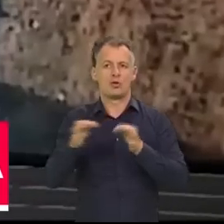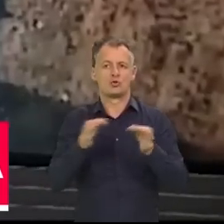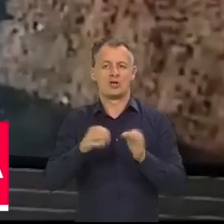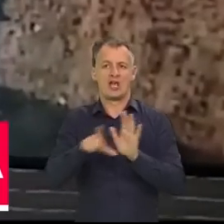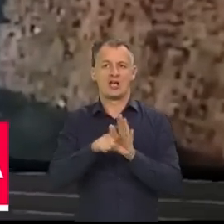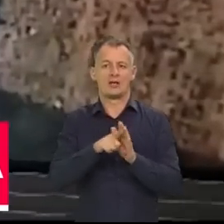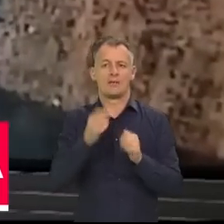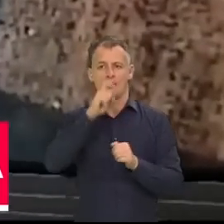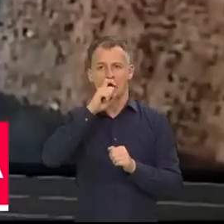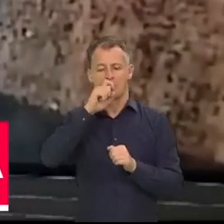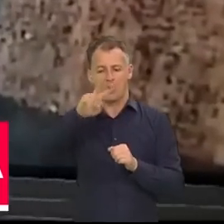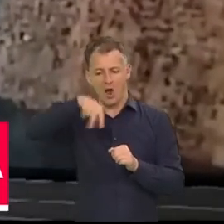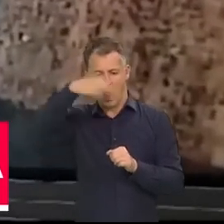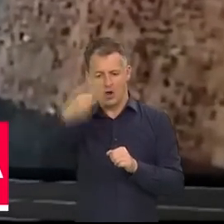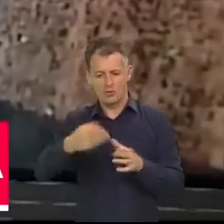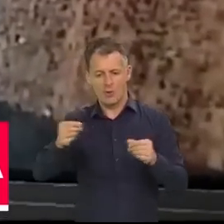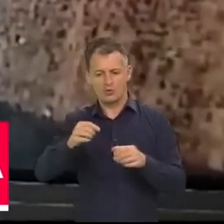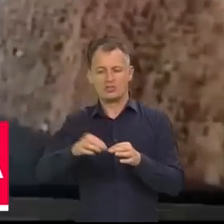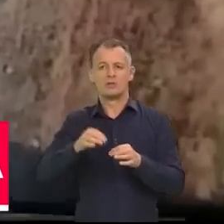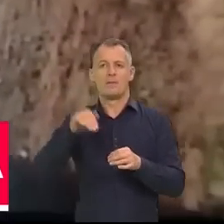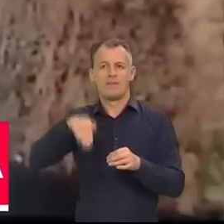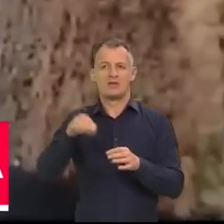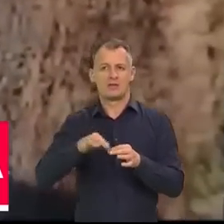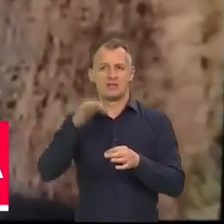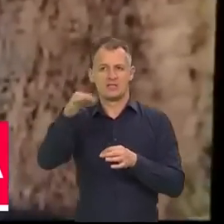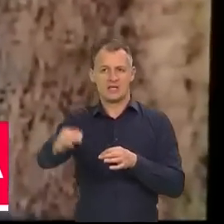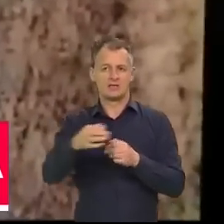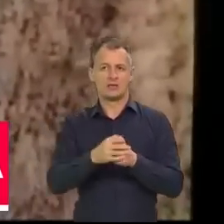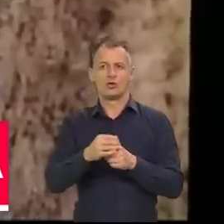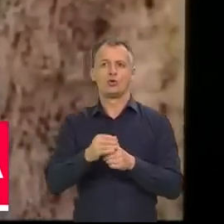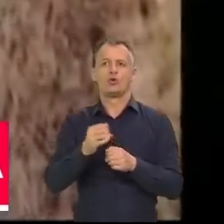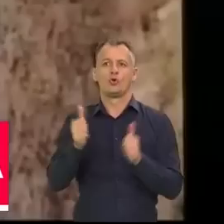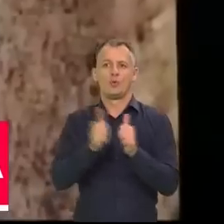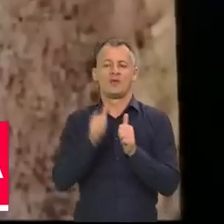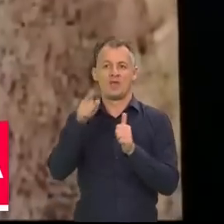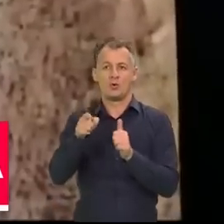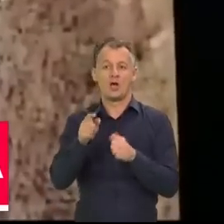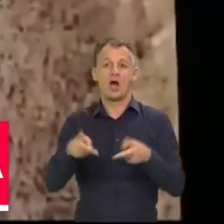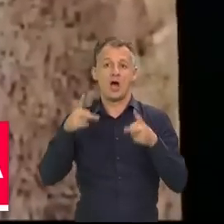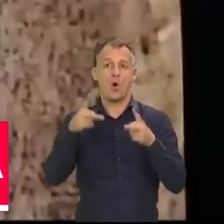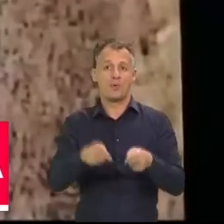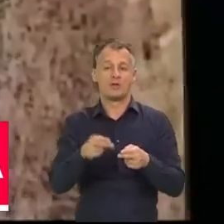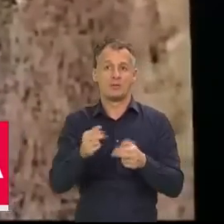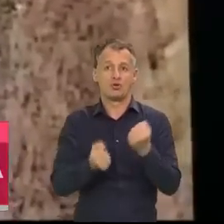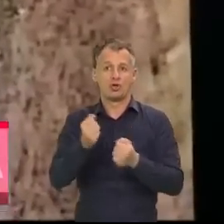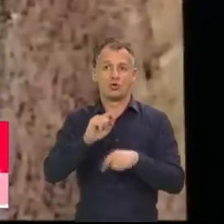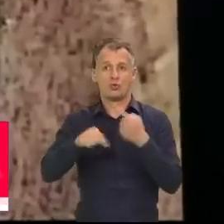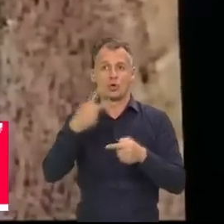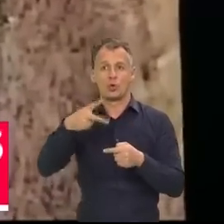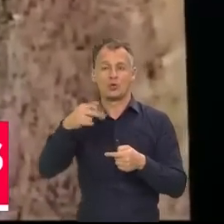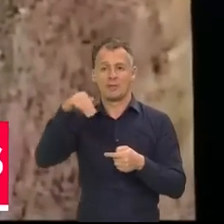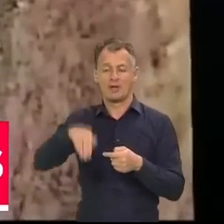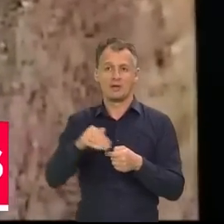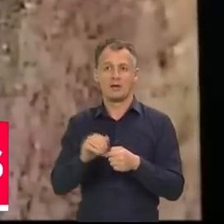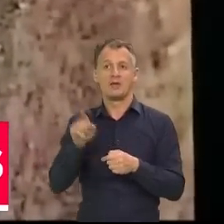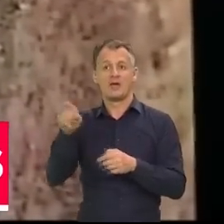s-a rostogolit 10 de metri pe șosea și s-a oprit pe banda de urgență. Iubita s-a reușit să oprească mașina abia după 200 de metri. Ea a fost prima care i-a acordat primul